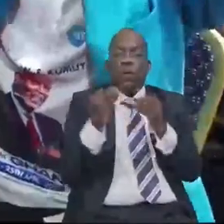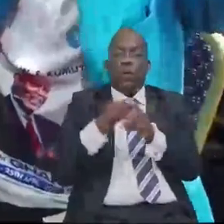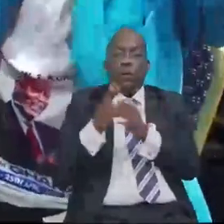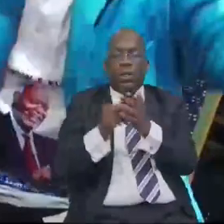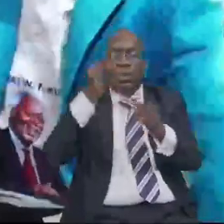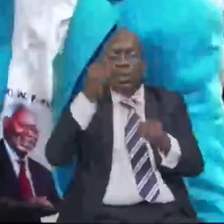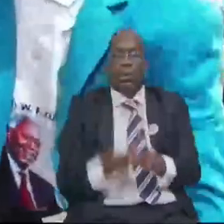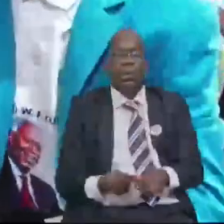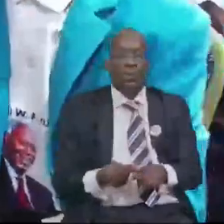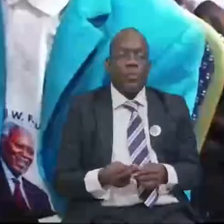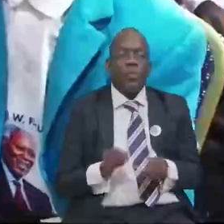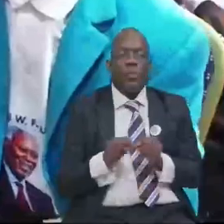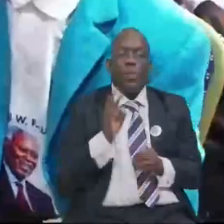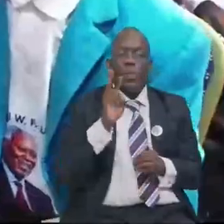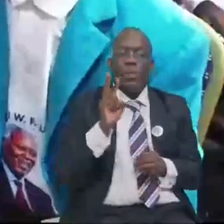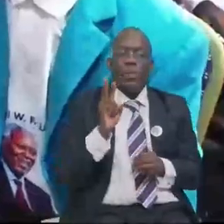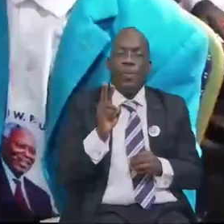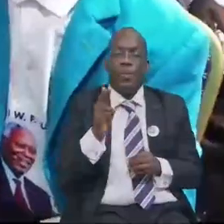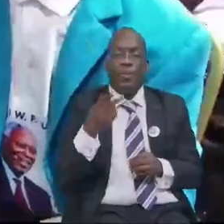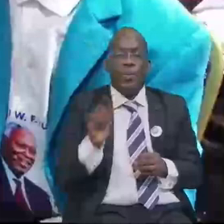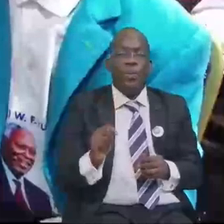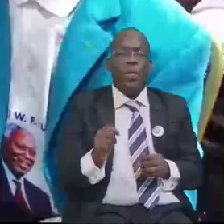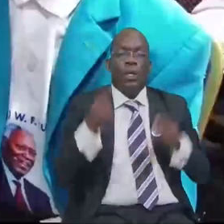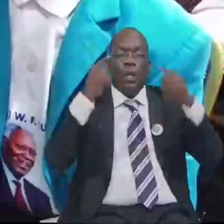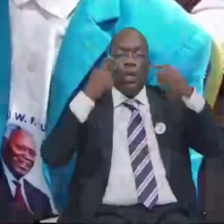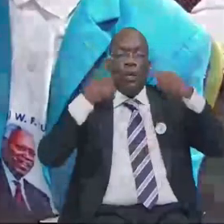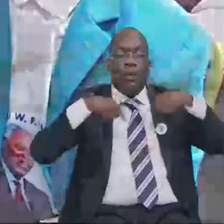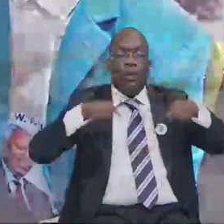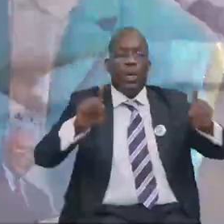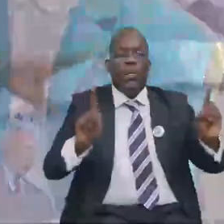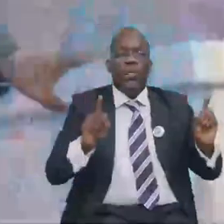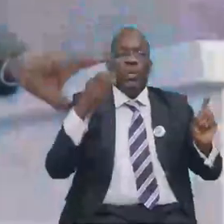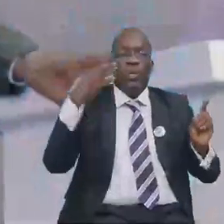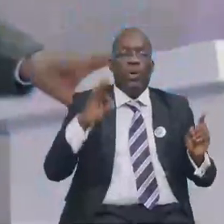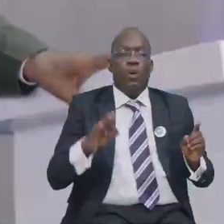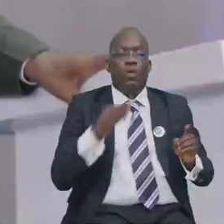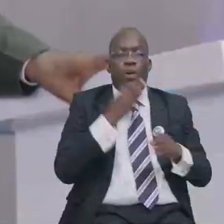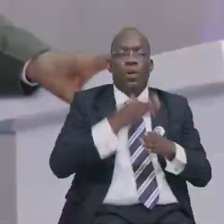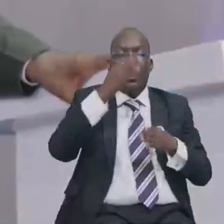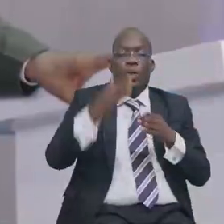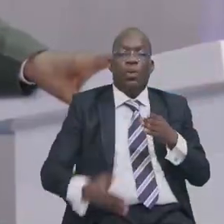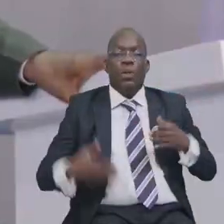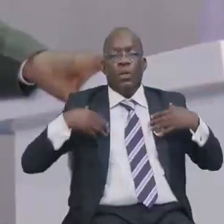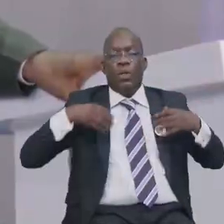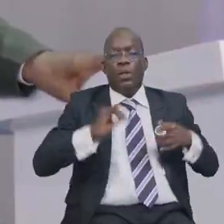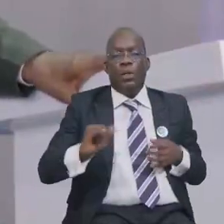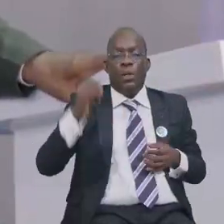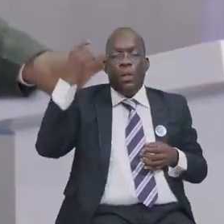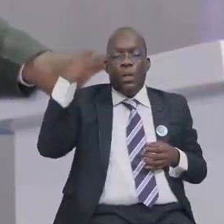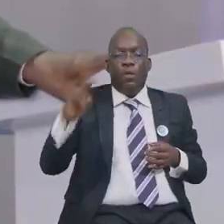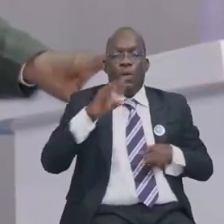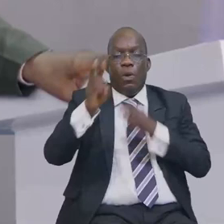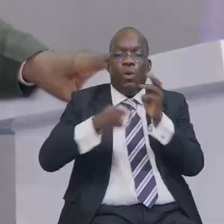Deuxième élément, la proclamation de la guérison holistique pour les croyants du